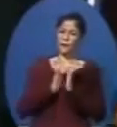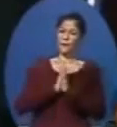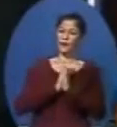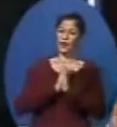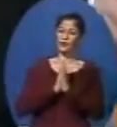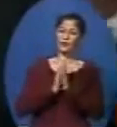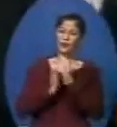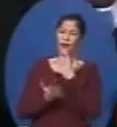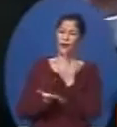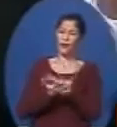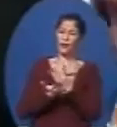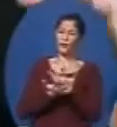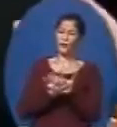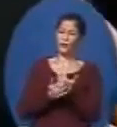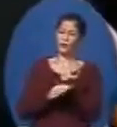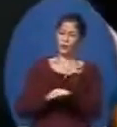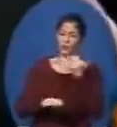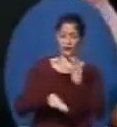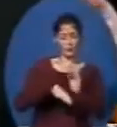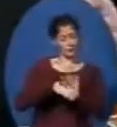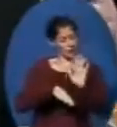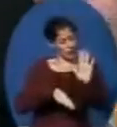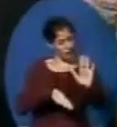מוקדמת. לא, לא. פרשת טלנסקי. סליחה.